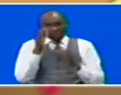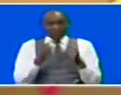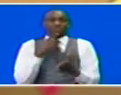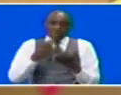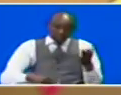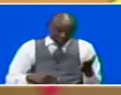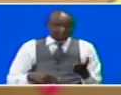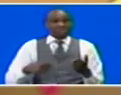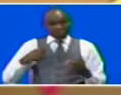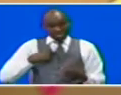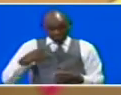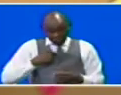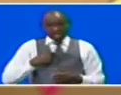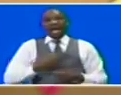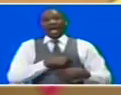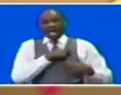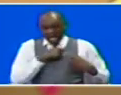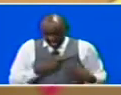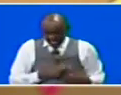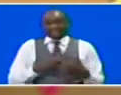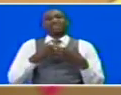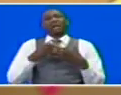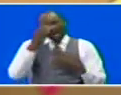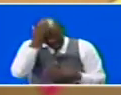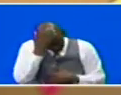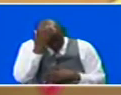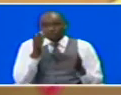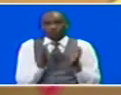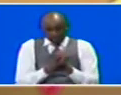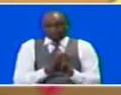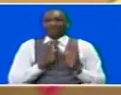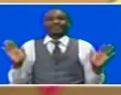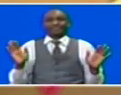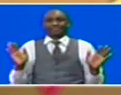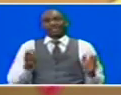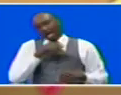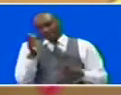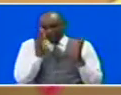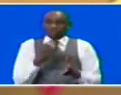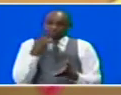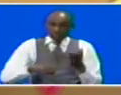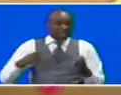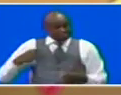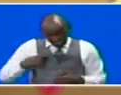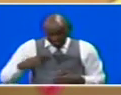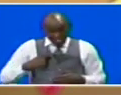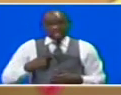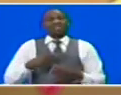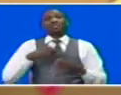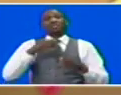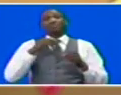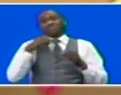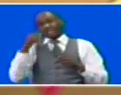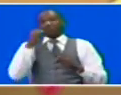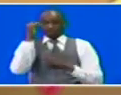Uga milionea anasema moyo mkunjufu na mnyenyekevu. Frederick Okoth anasema mimi usikiza sera za mgombeaji na